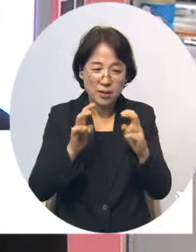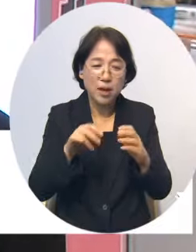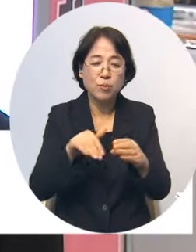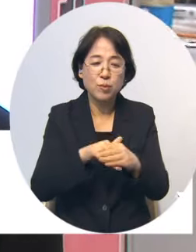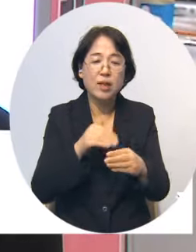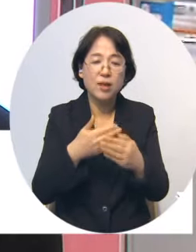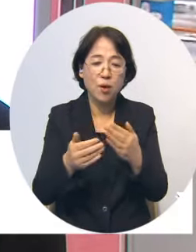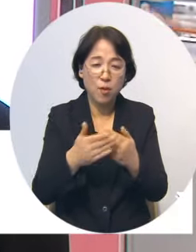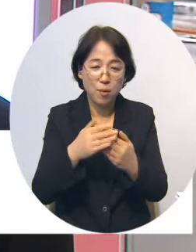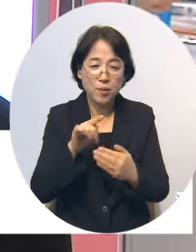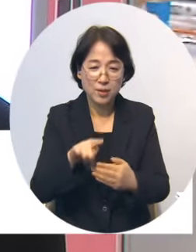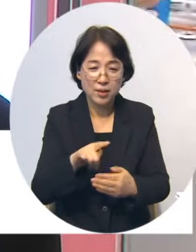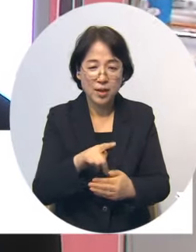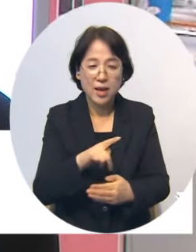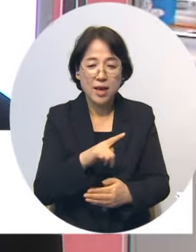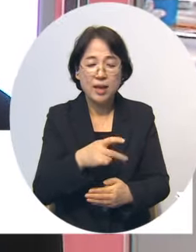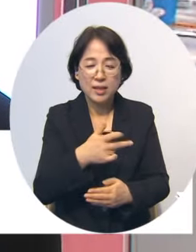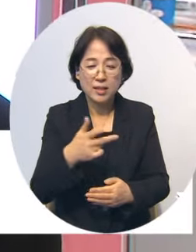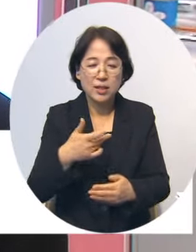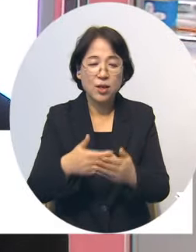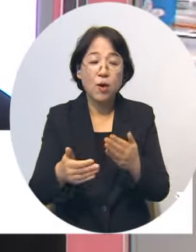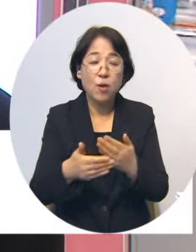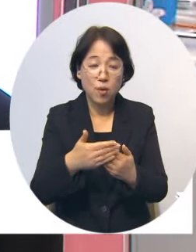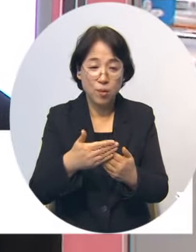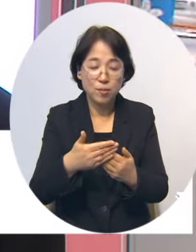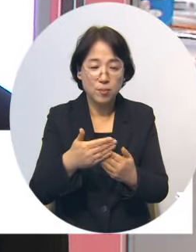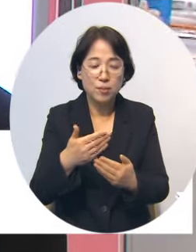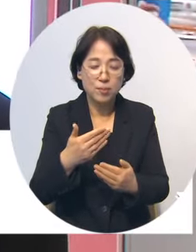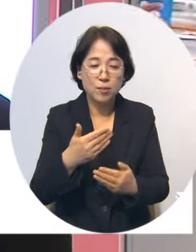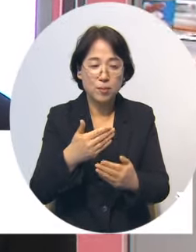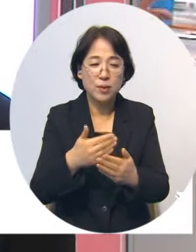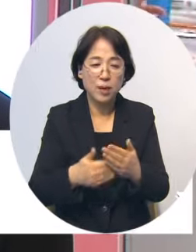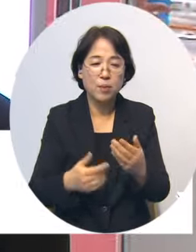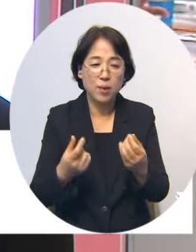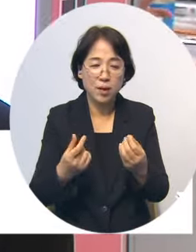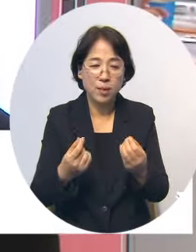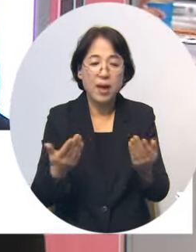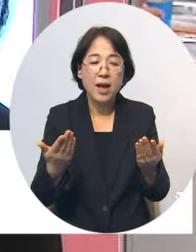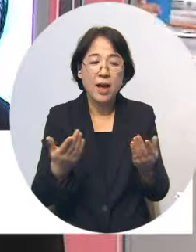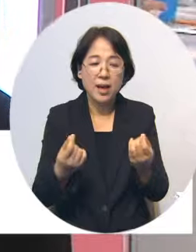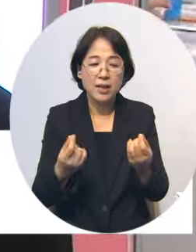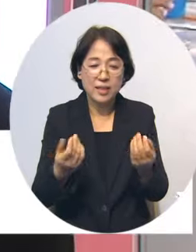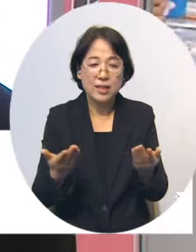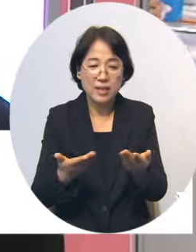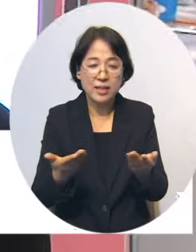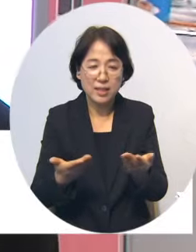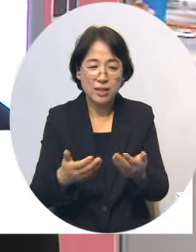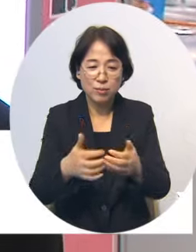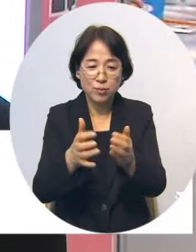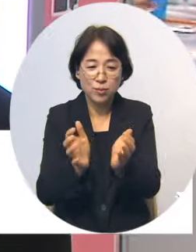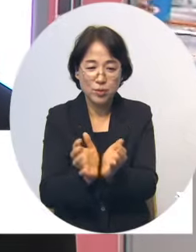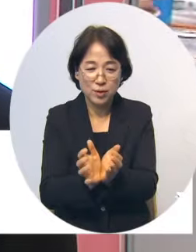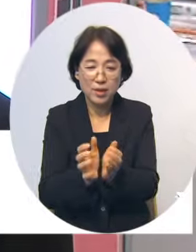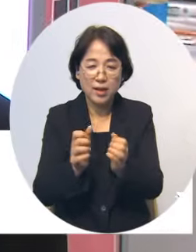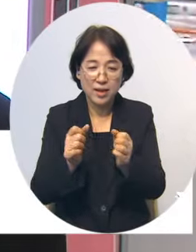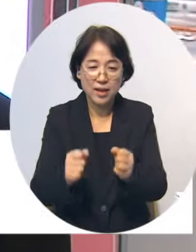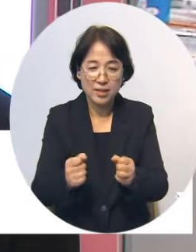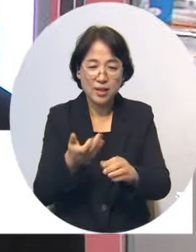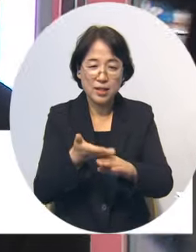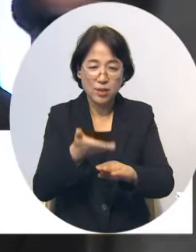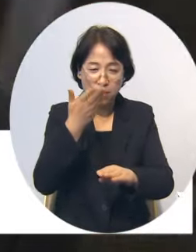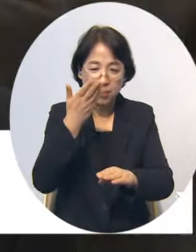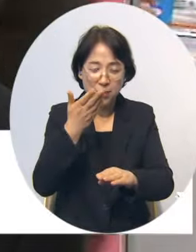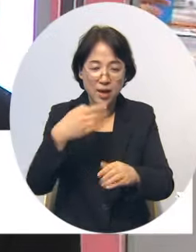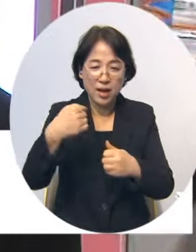가장 큰 경험으로 남을 것 같고요 또 같은 직무 아 같은 부서에 계신 사준 분들이나 멘토